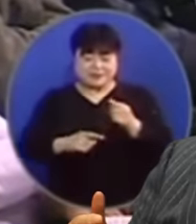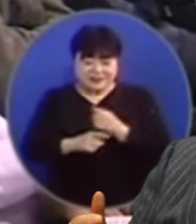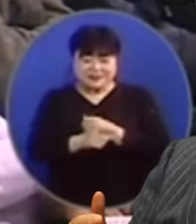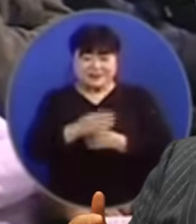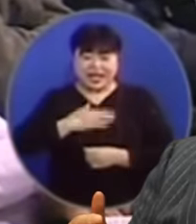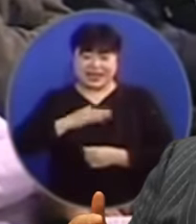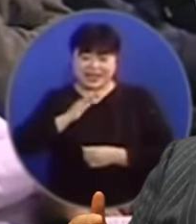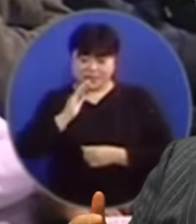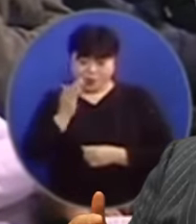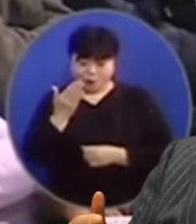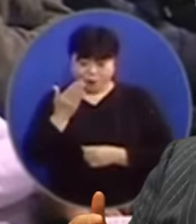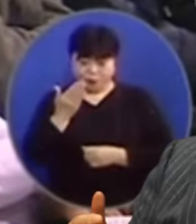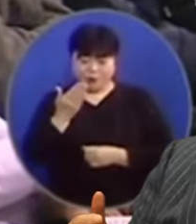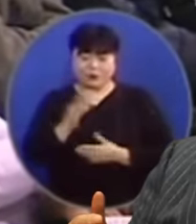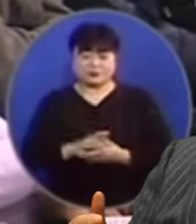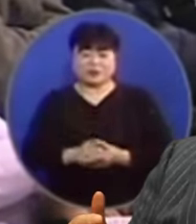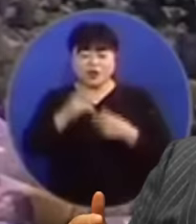알아야 되고,